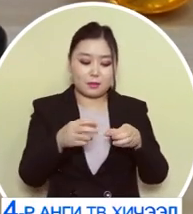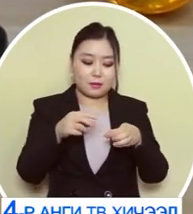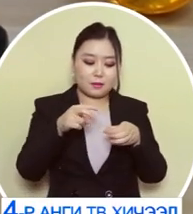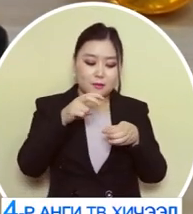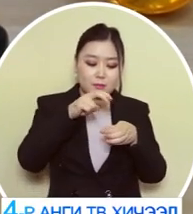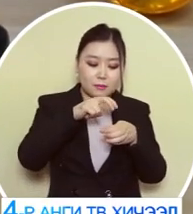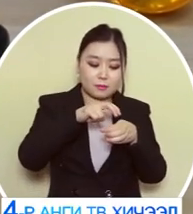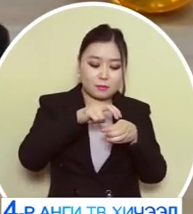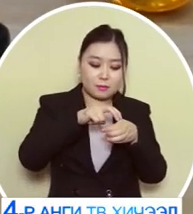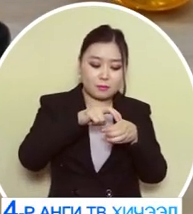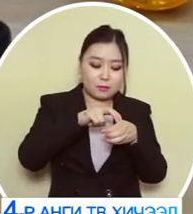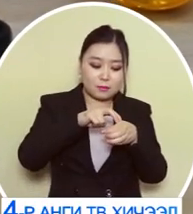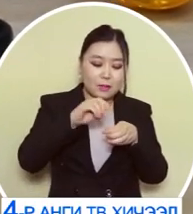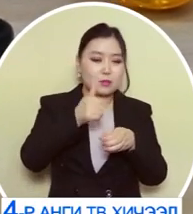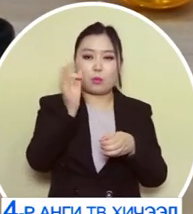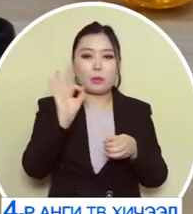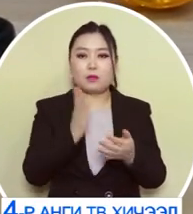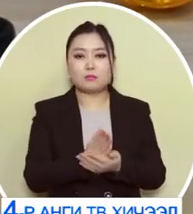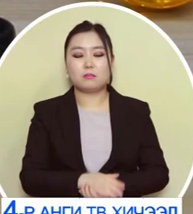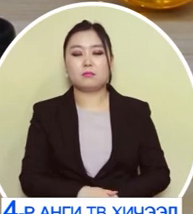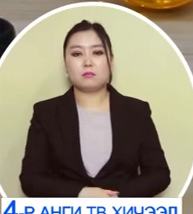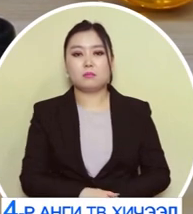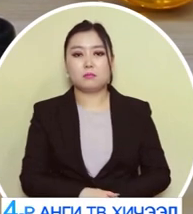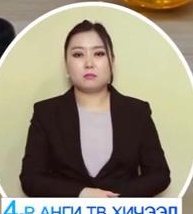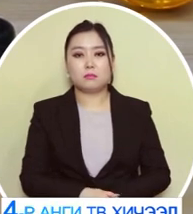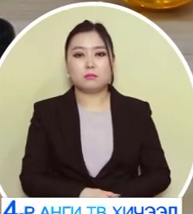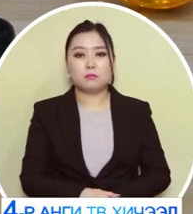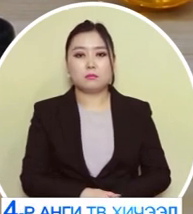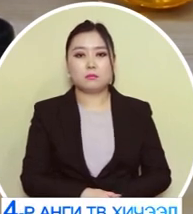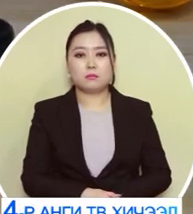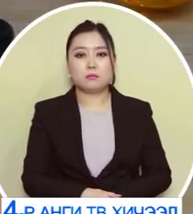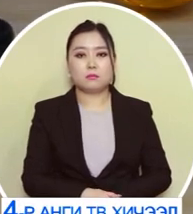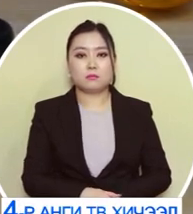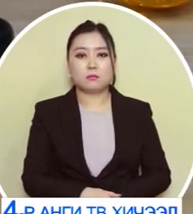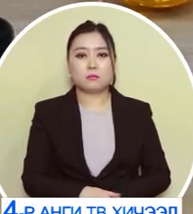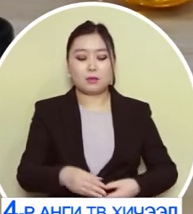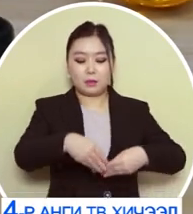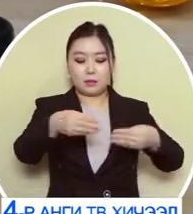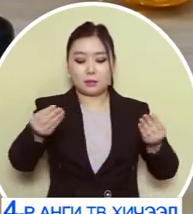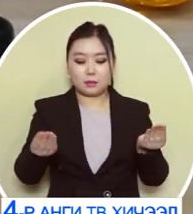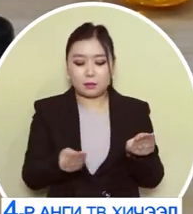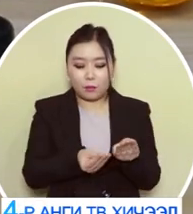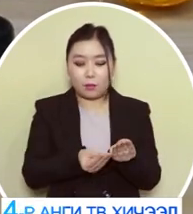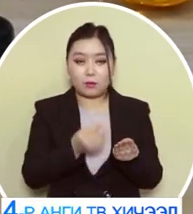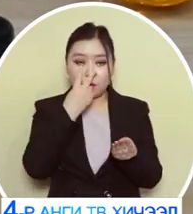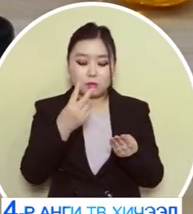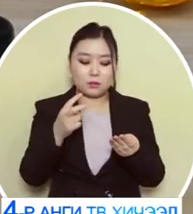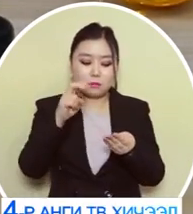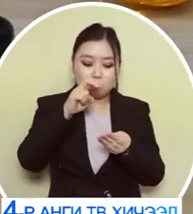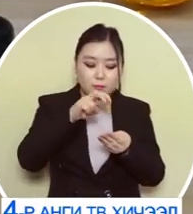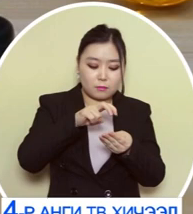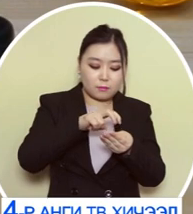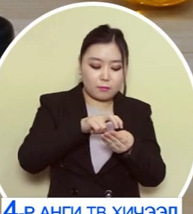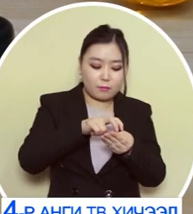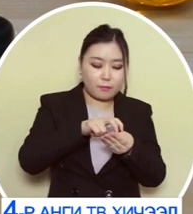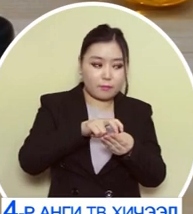Шыны кесені тексерейік жанбады. Табақ, чыны